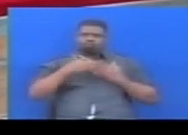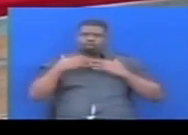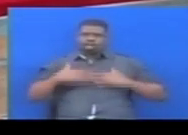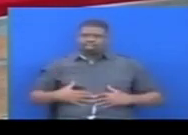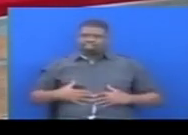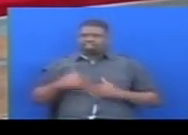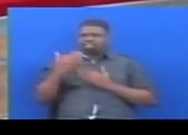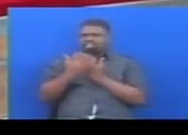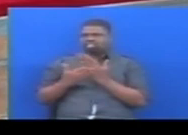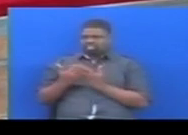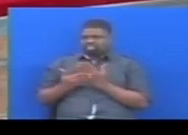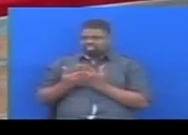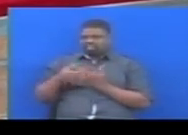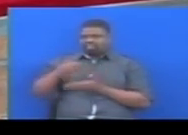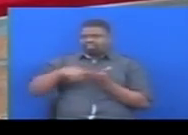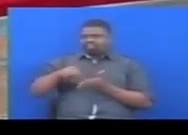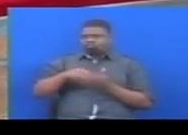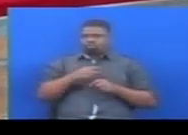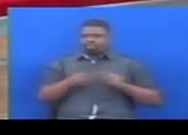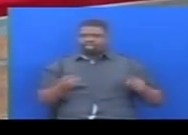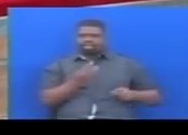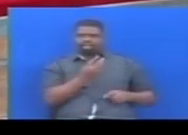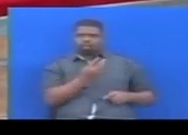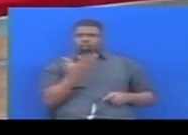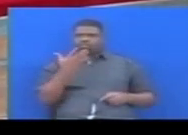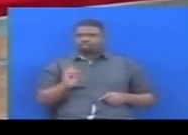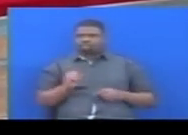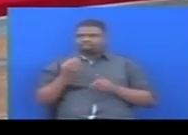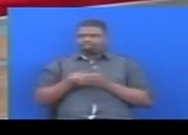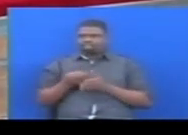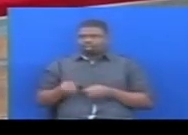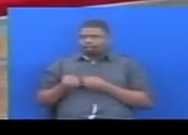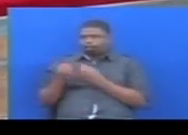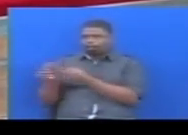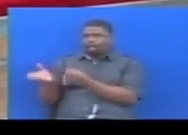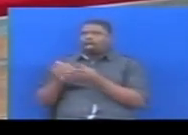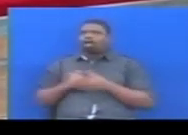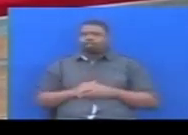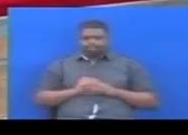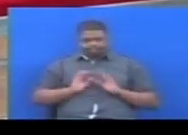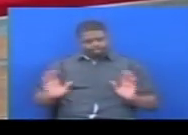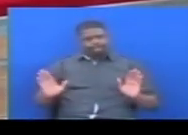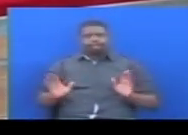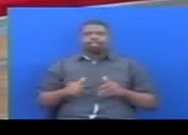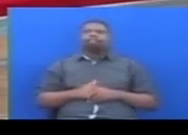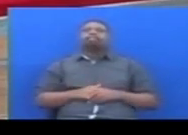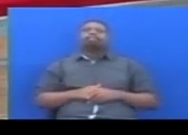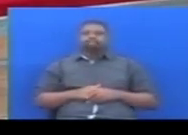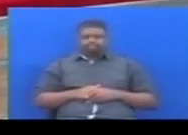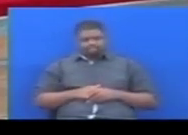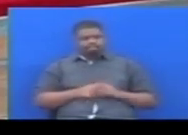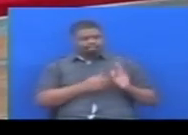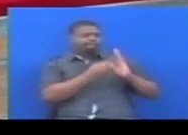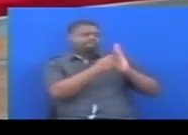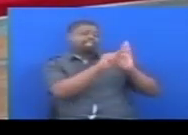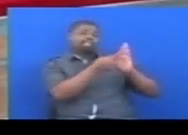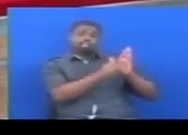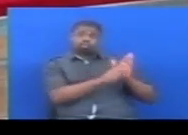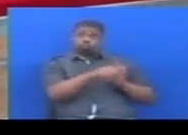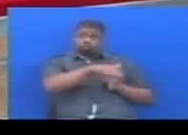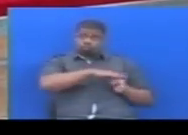hadi sasa vituo vya afya 350 vimepatiwa fedha kwa ajili ya ujenzi na ukarabati. Mheshimiwa Naibu Spika, vigezo vilivyotumika